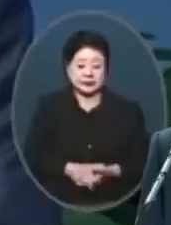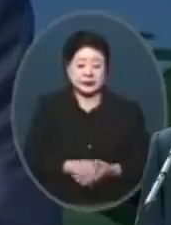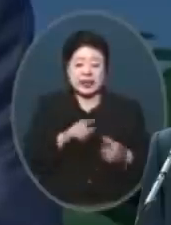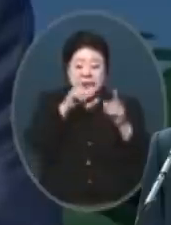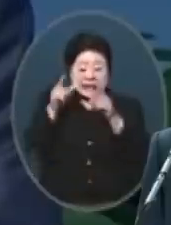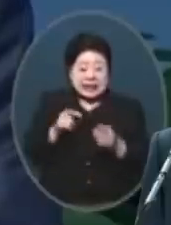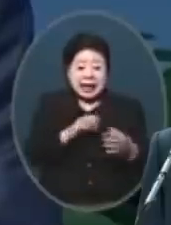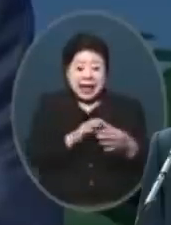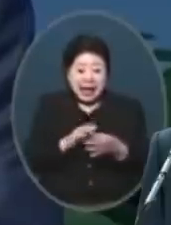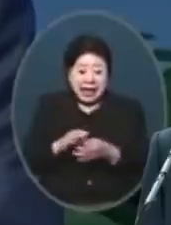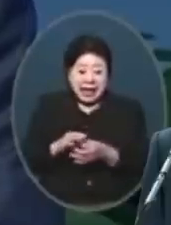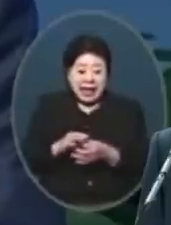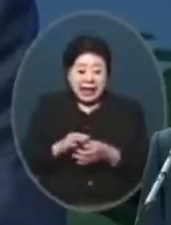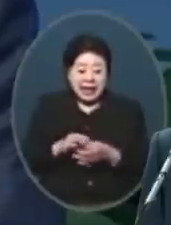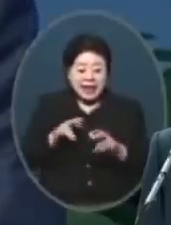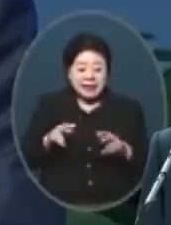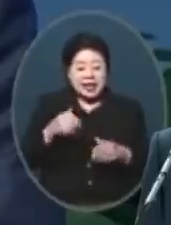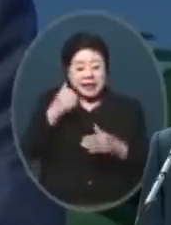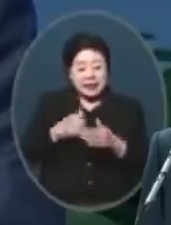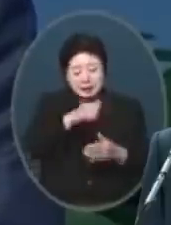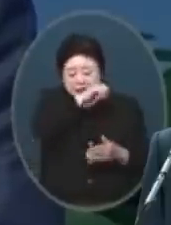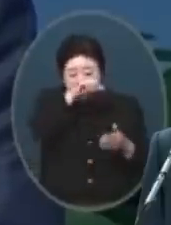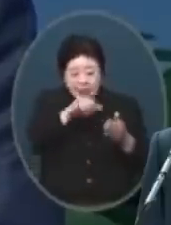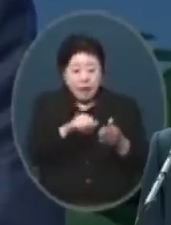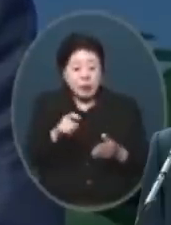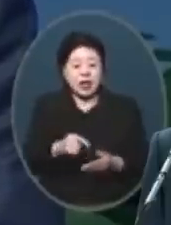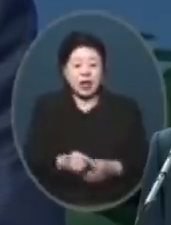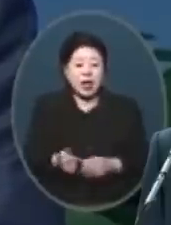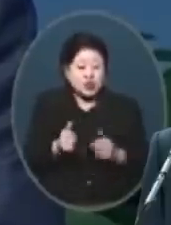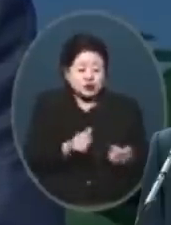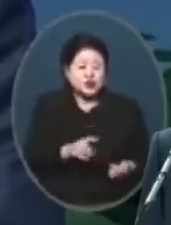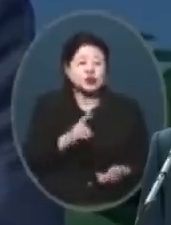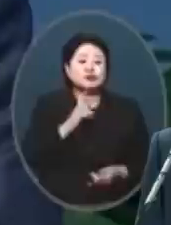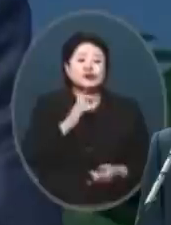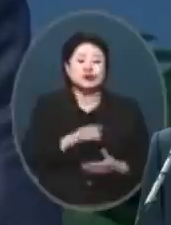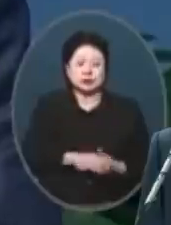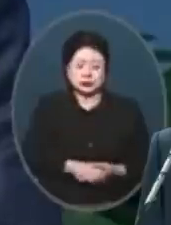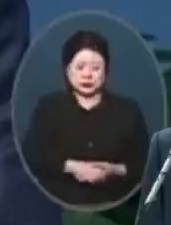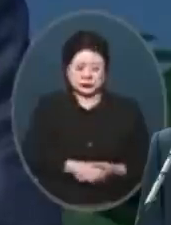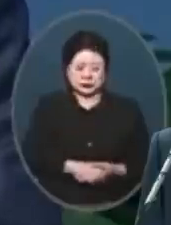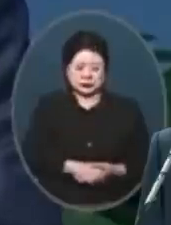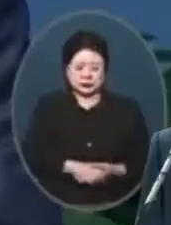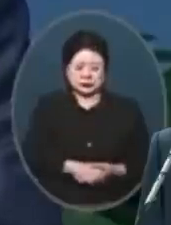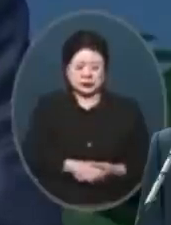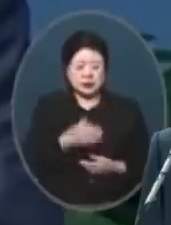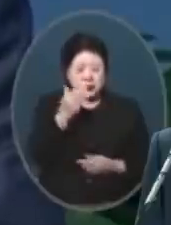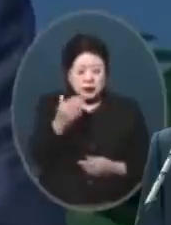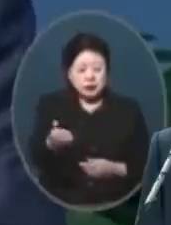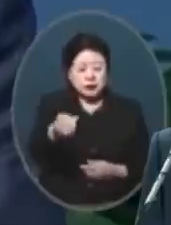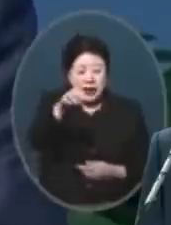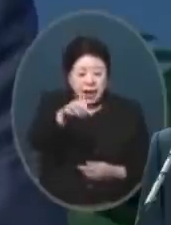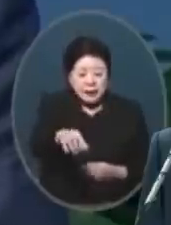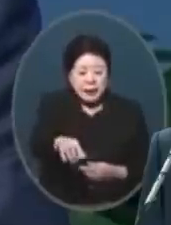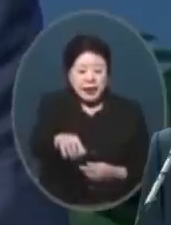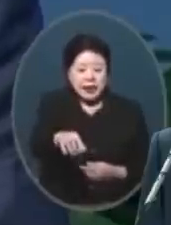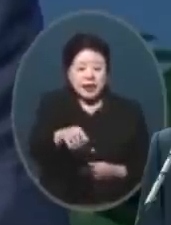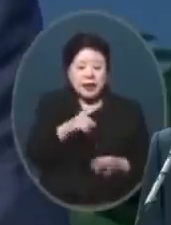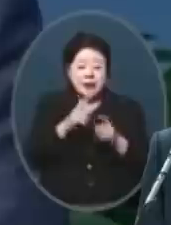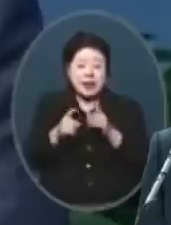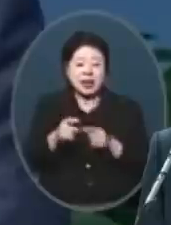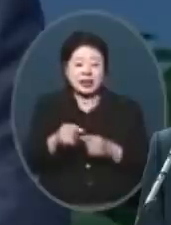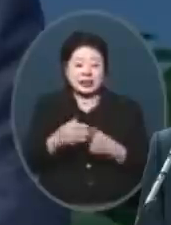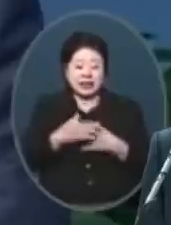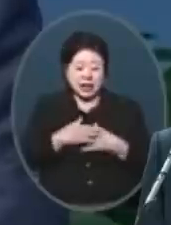살다가 이제 남은 것은 뭐냐? 죽는 것밖에 없습니다. 여러분 앞에서 말하는